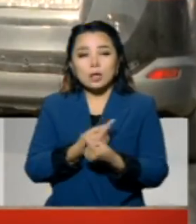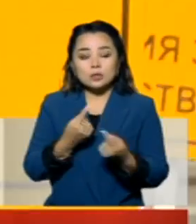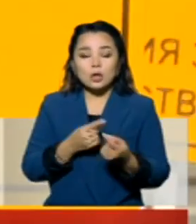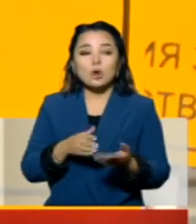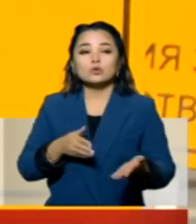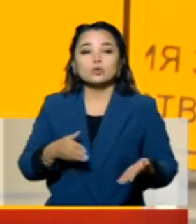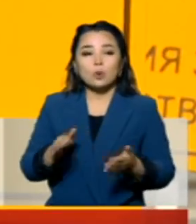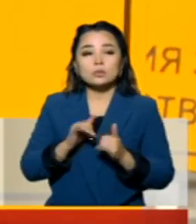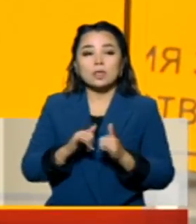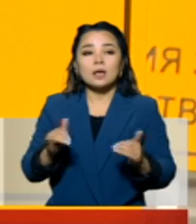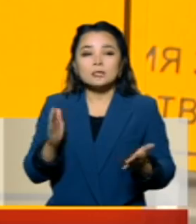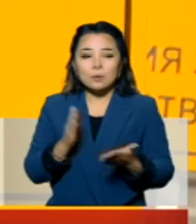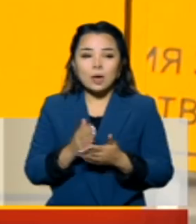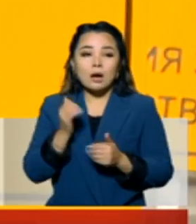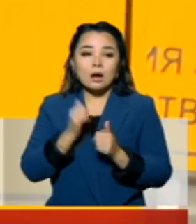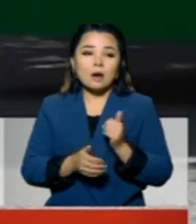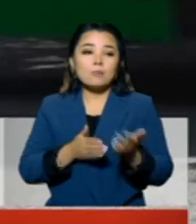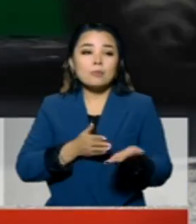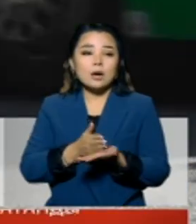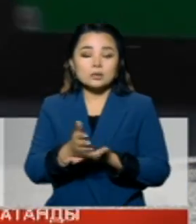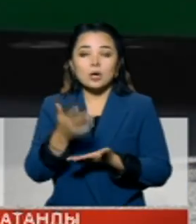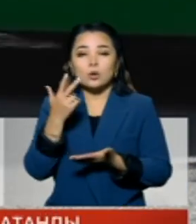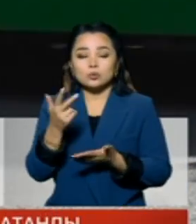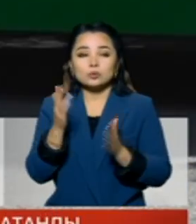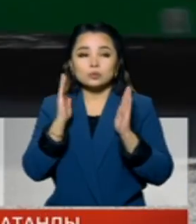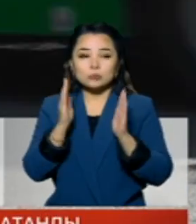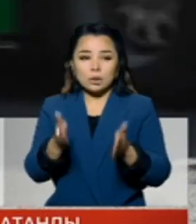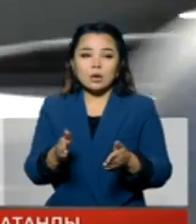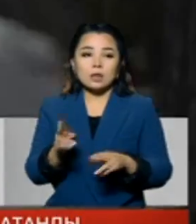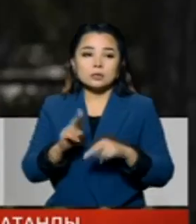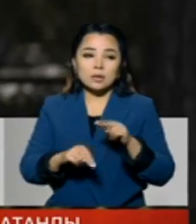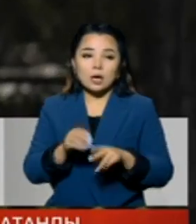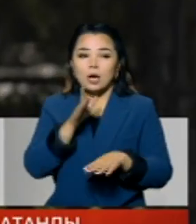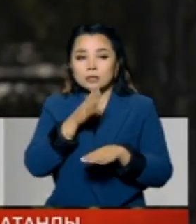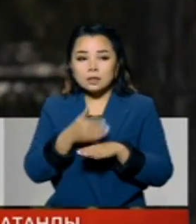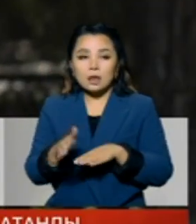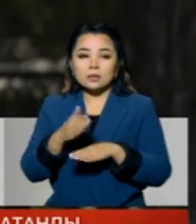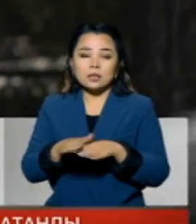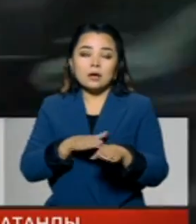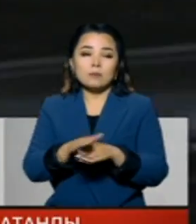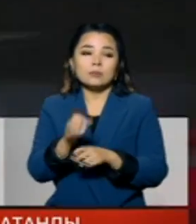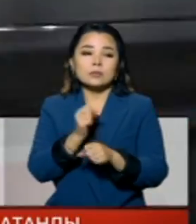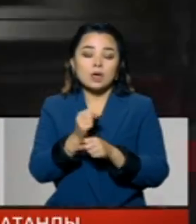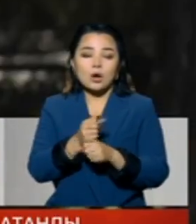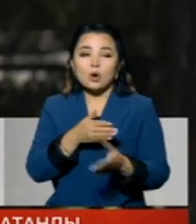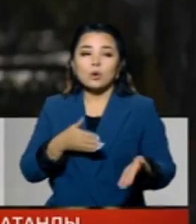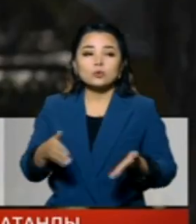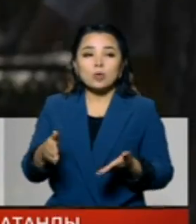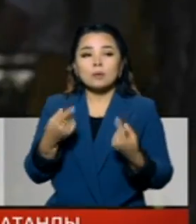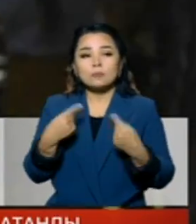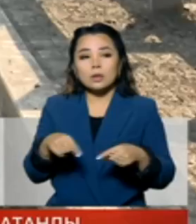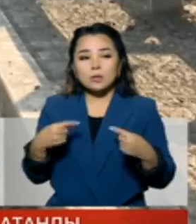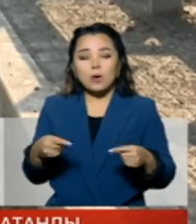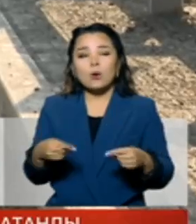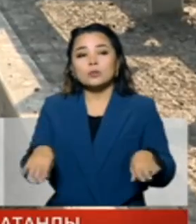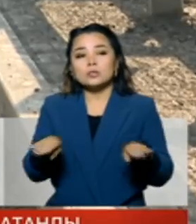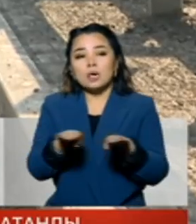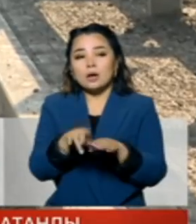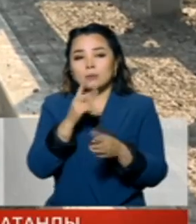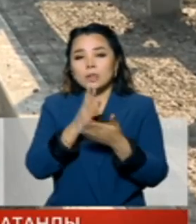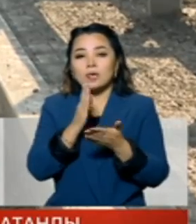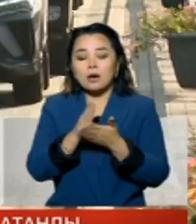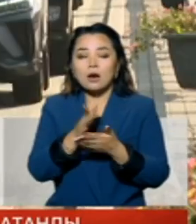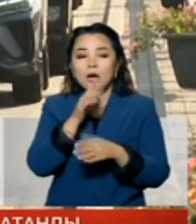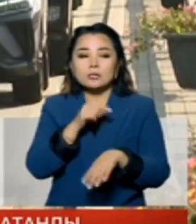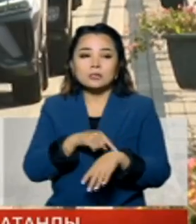жұмыстары жүргізіліп жатыр. Енді әр бағытқа 3 жолақ салынады. Шаруа кезең-кезеңмен атқарылғандықтан жолдың кейбір бөлігі жабық. Сағаттап